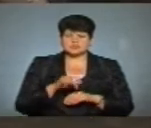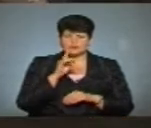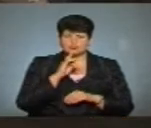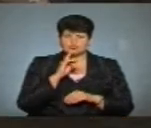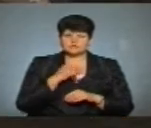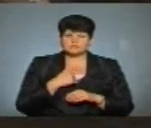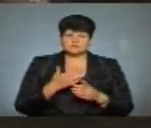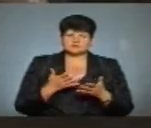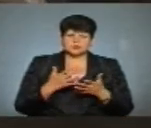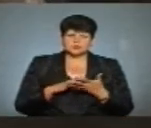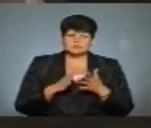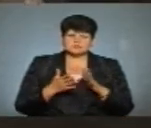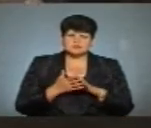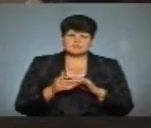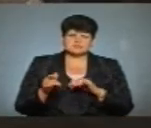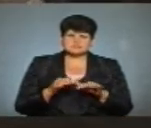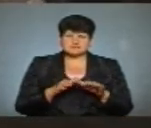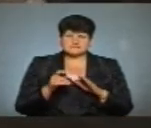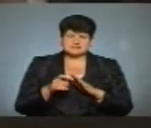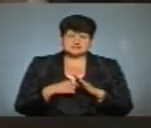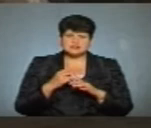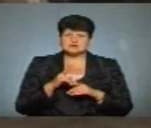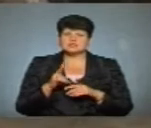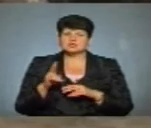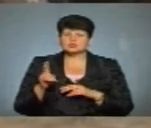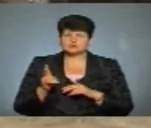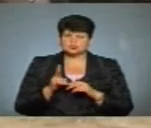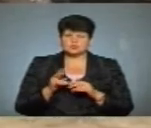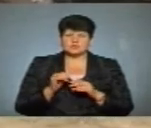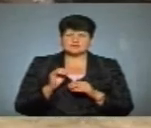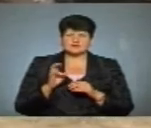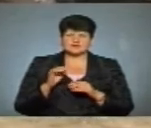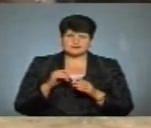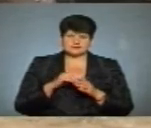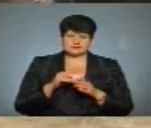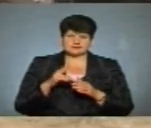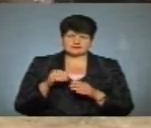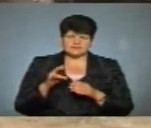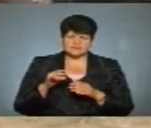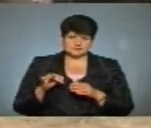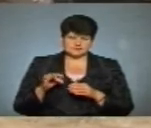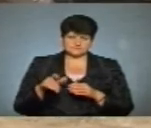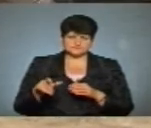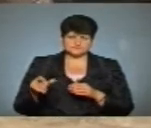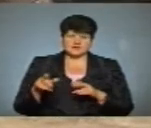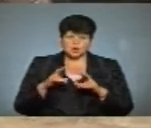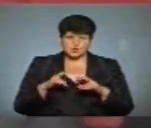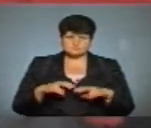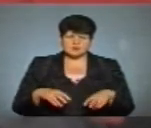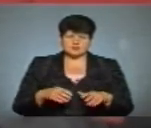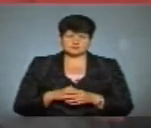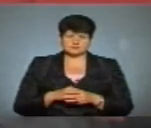ми встановлюємо обставини справи, дізналися, хто саме, анкетні дані осіб, ну і